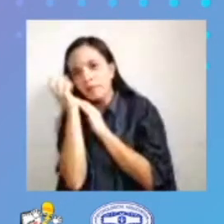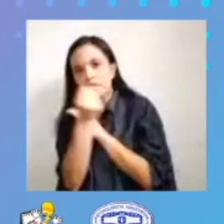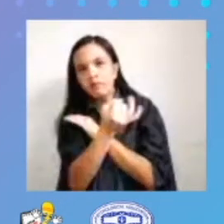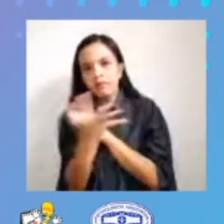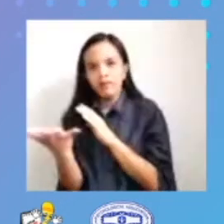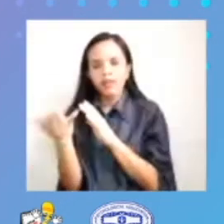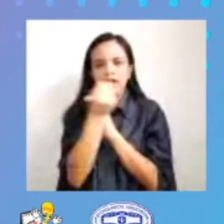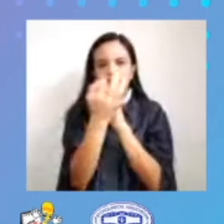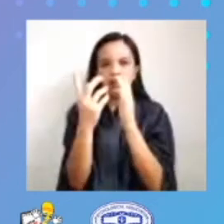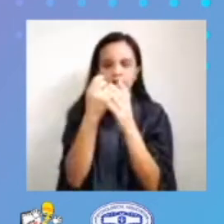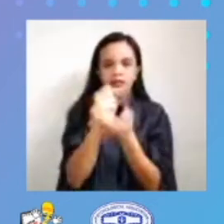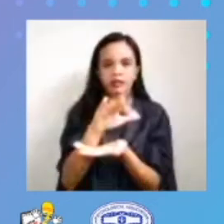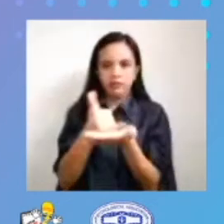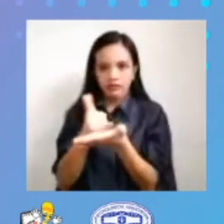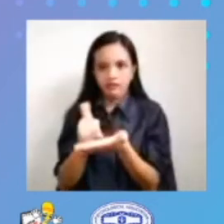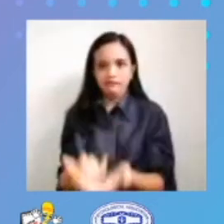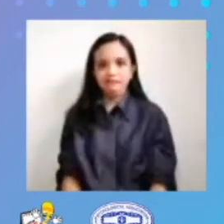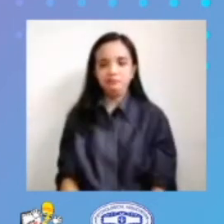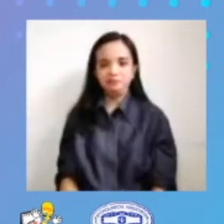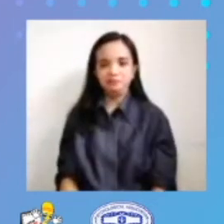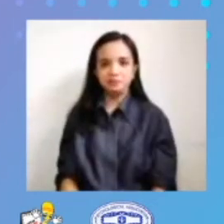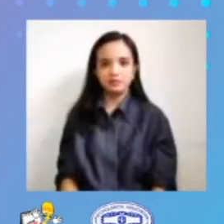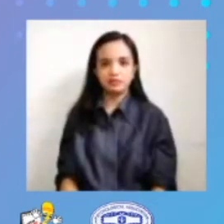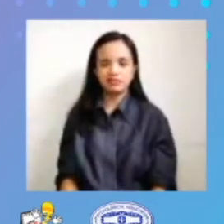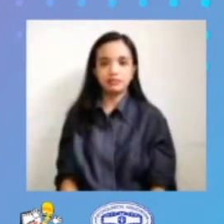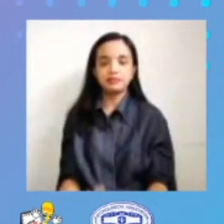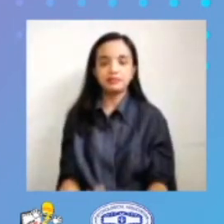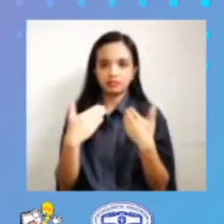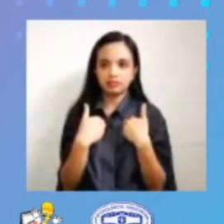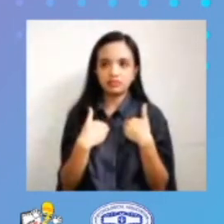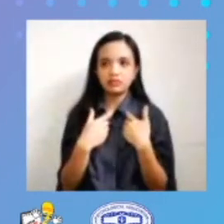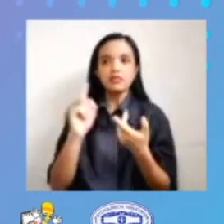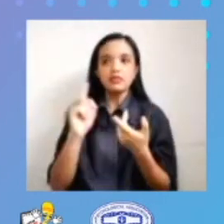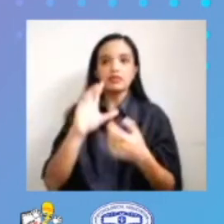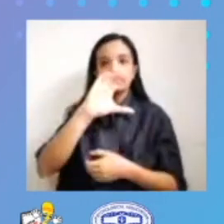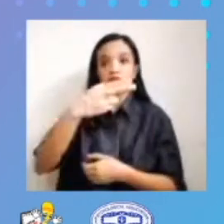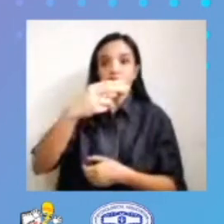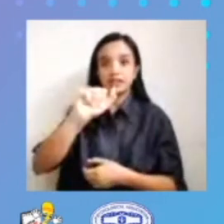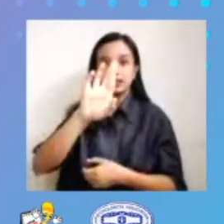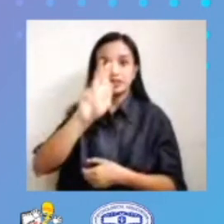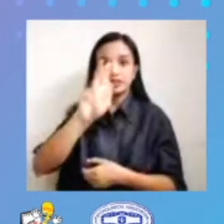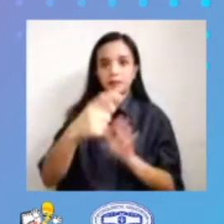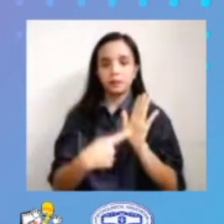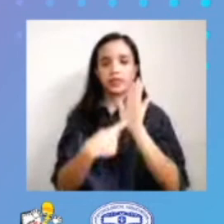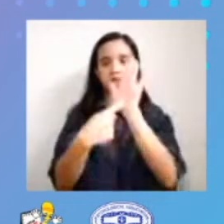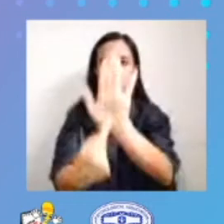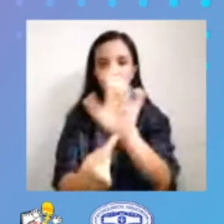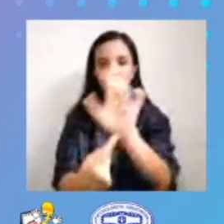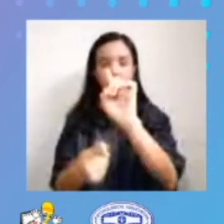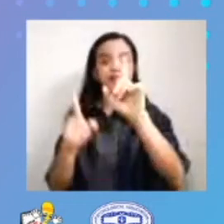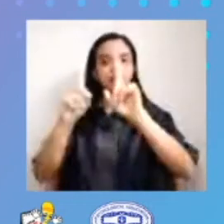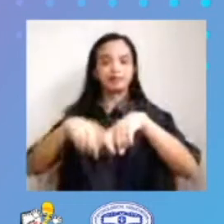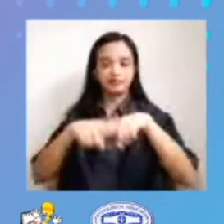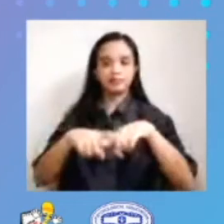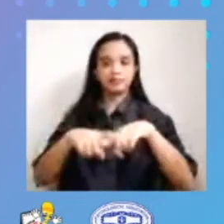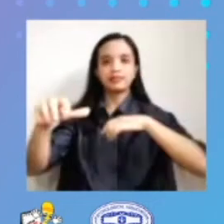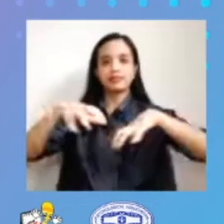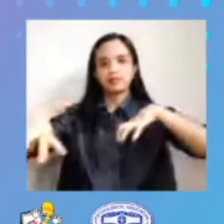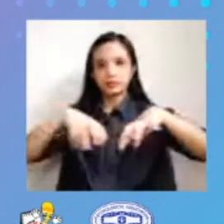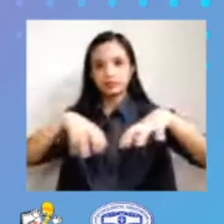your caloric surplus. I'm not too sure which one's proper. I think for you. Anyway, yung caloric